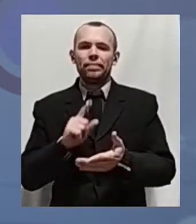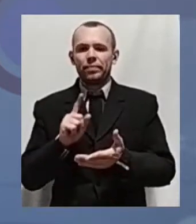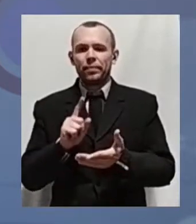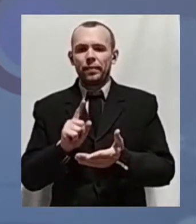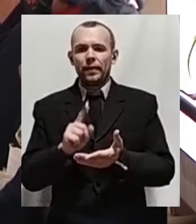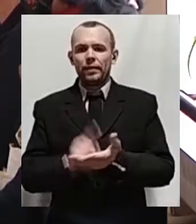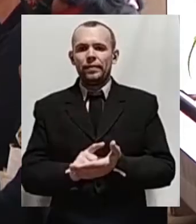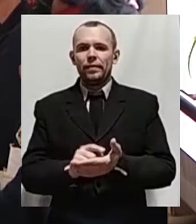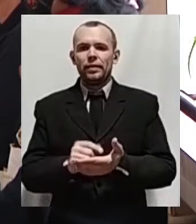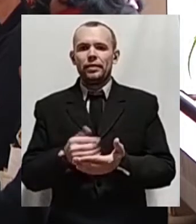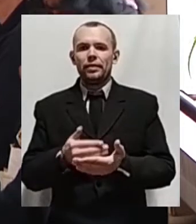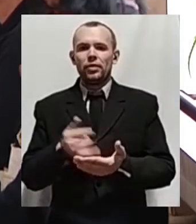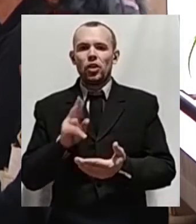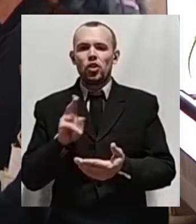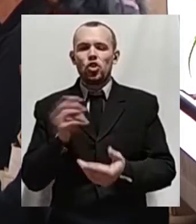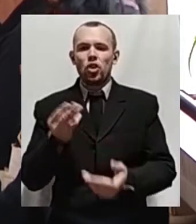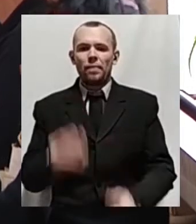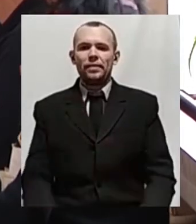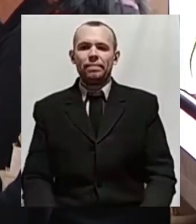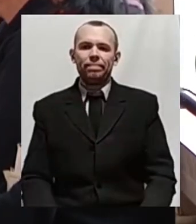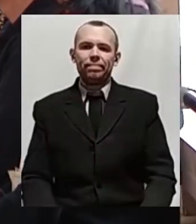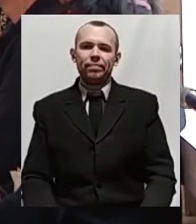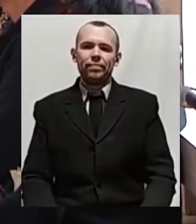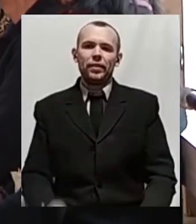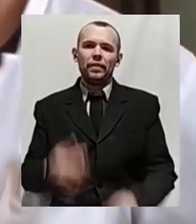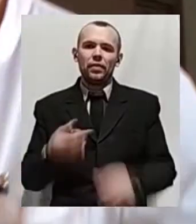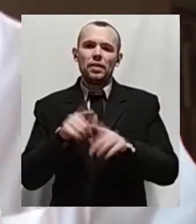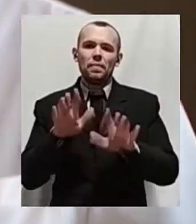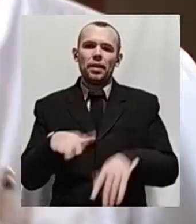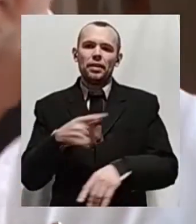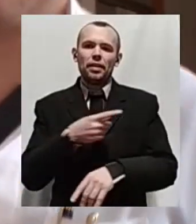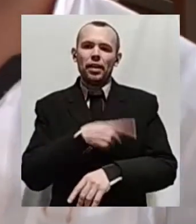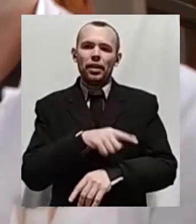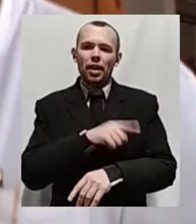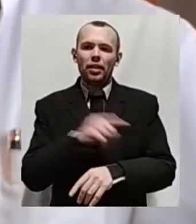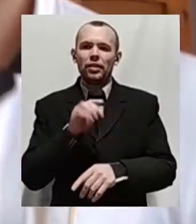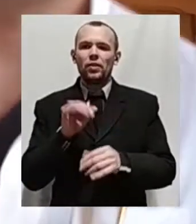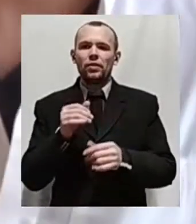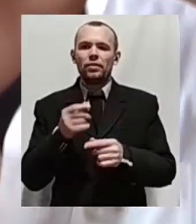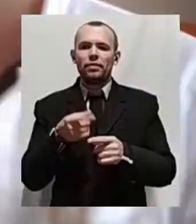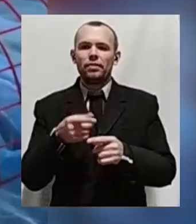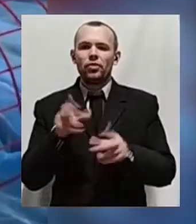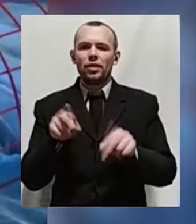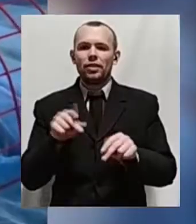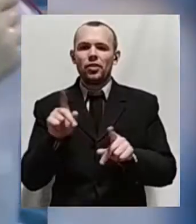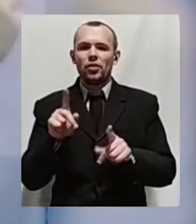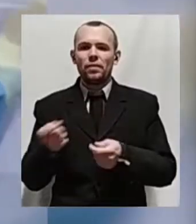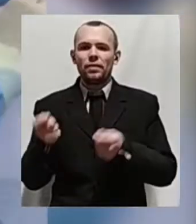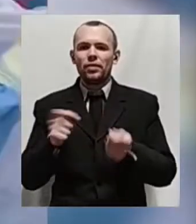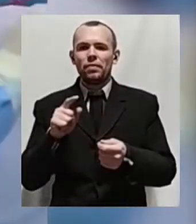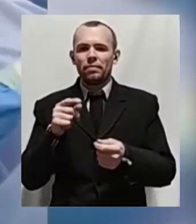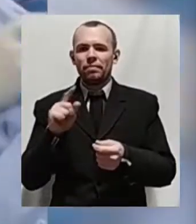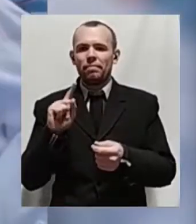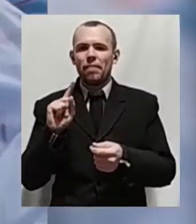Христина Шкрябіна. Одеський хірург Микола Уманець видалив судинну пухлину всередині ока пацієнтки. Це відео